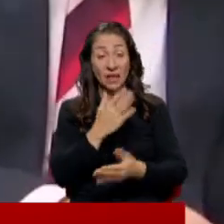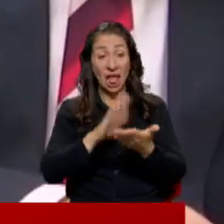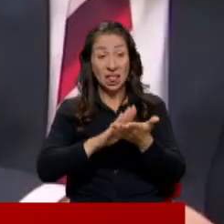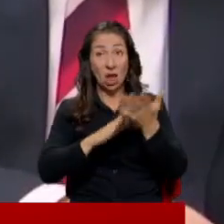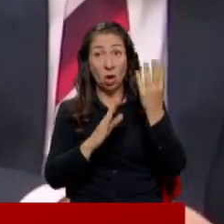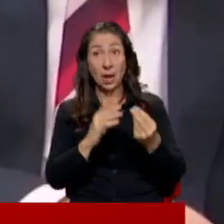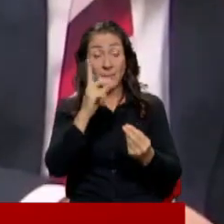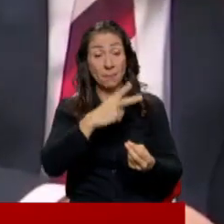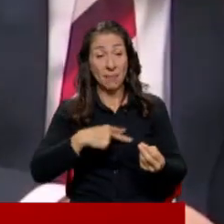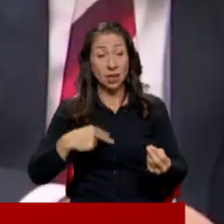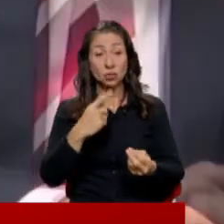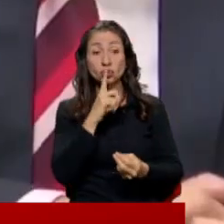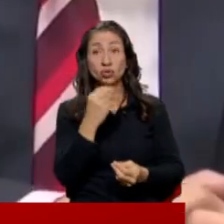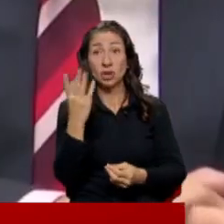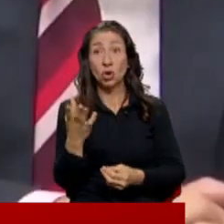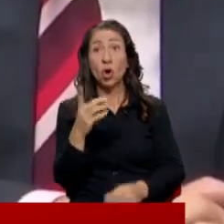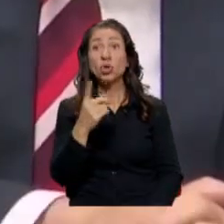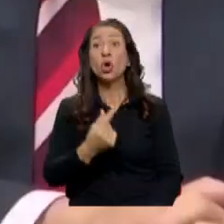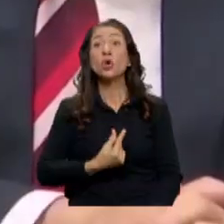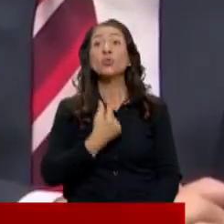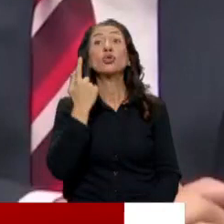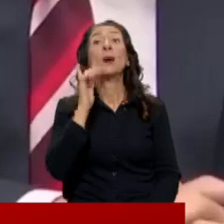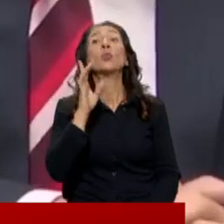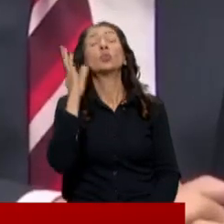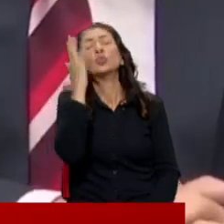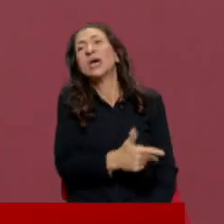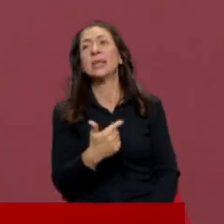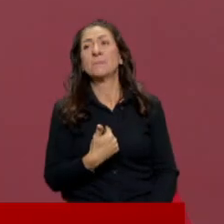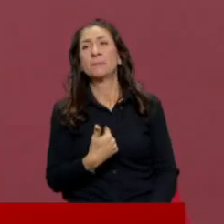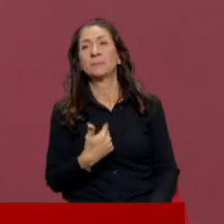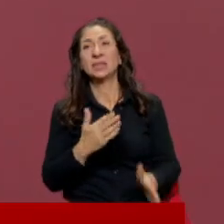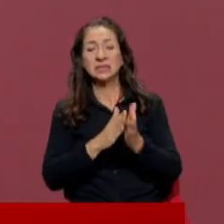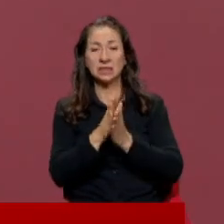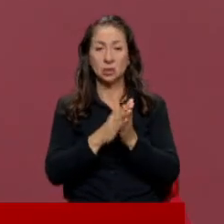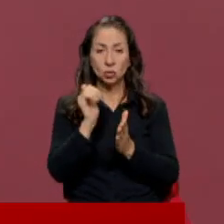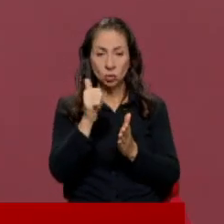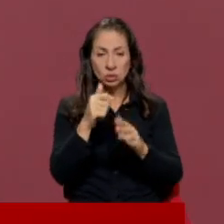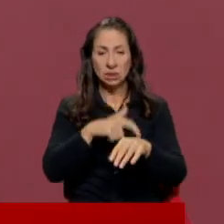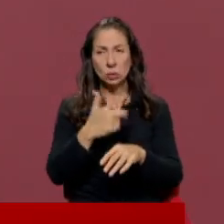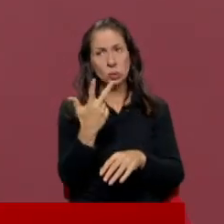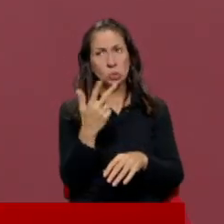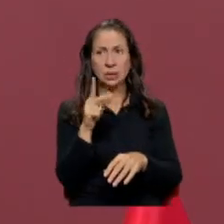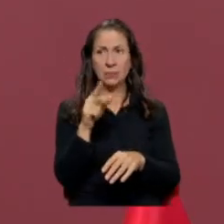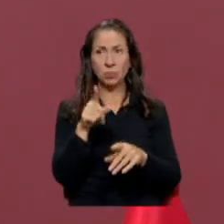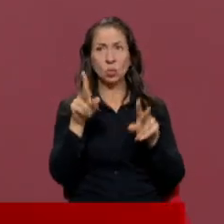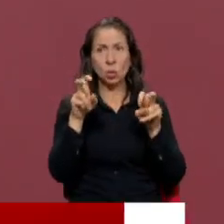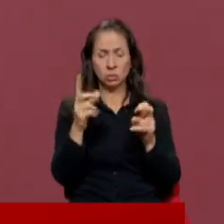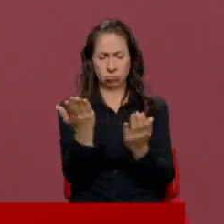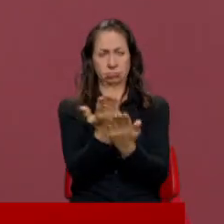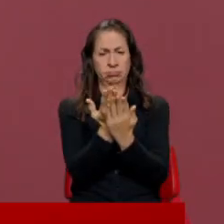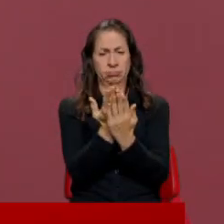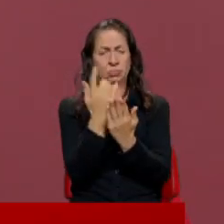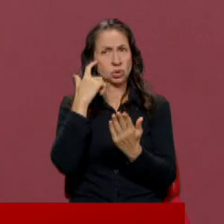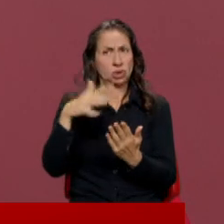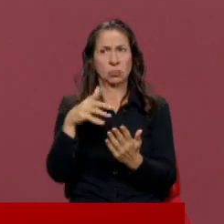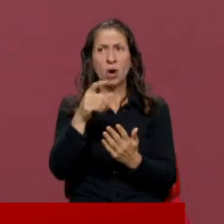elinde olan bir belediyenin sözü veriliyor. Ondan ümit duymam, duysam utanç duyarım. Salı günü saat 3 civarında bu konu benim önüme geldi.